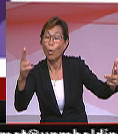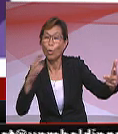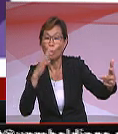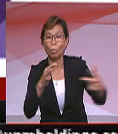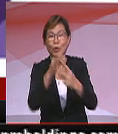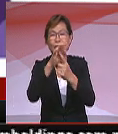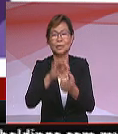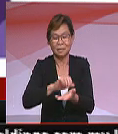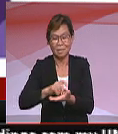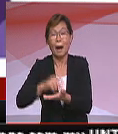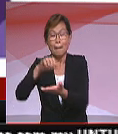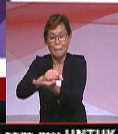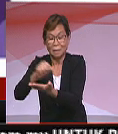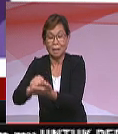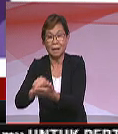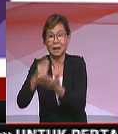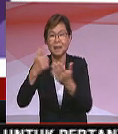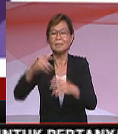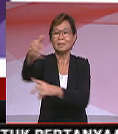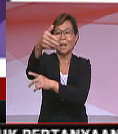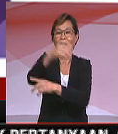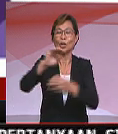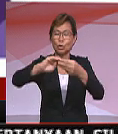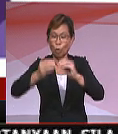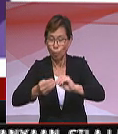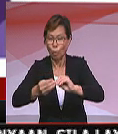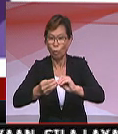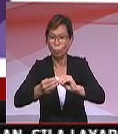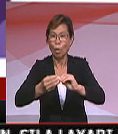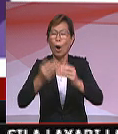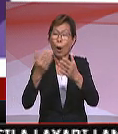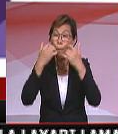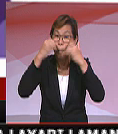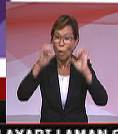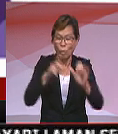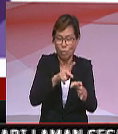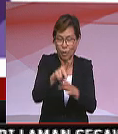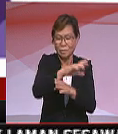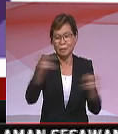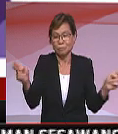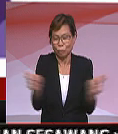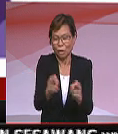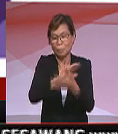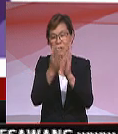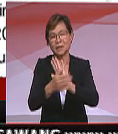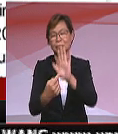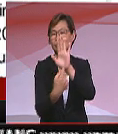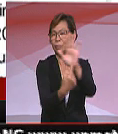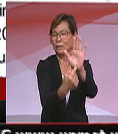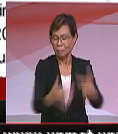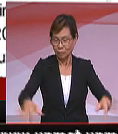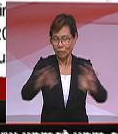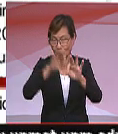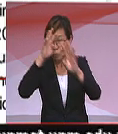batik serta jalur Gemilang dan huruf serta angka yang berciri Moden profional dan ringkas menjadi watak penting dalam